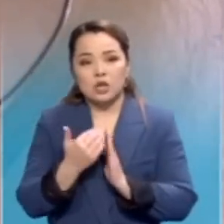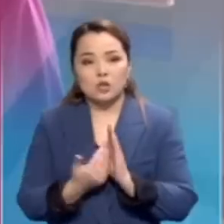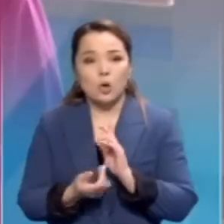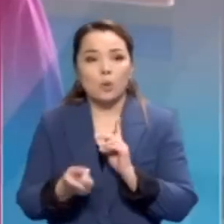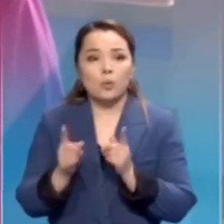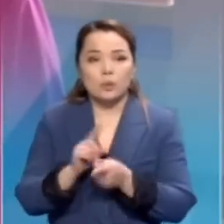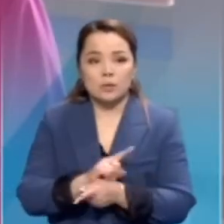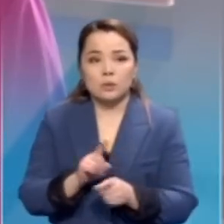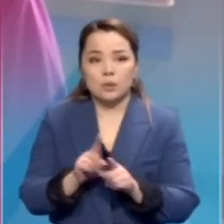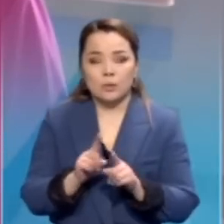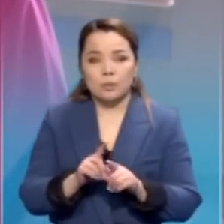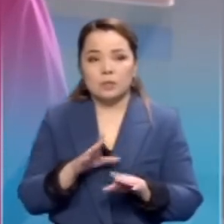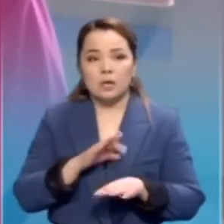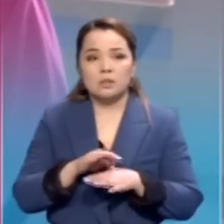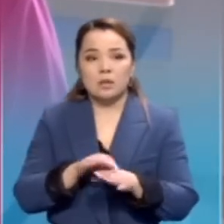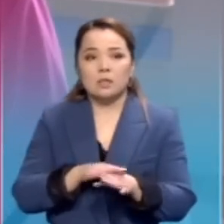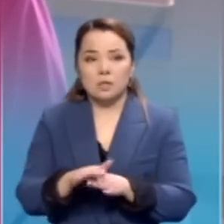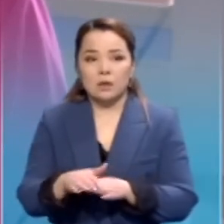өтуі